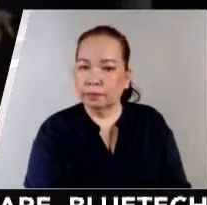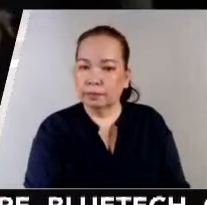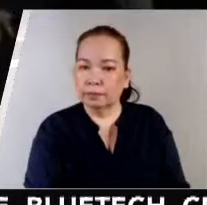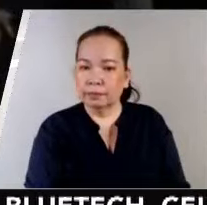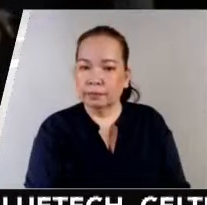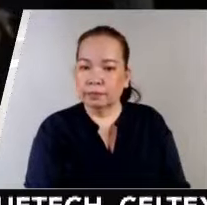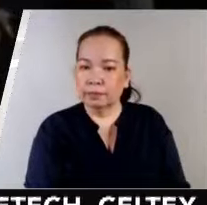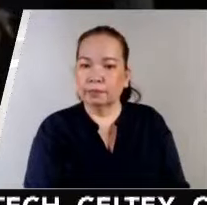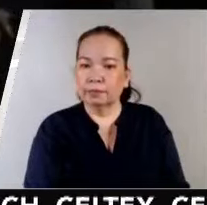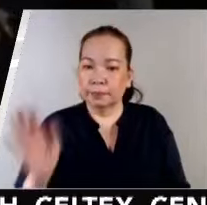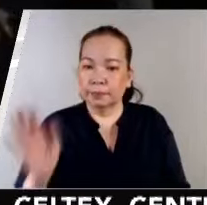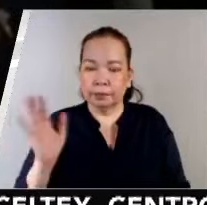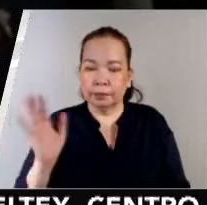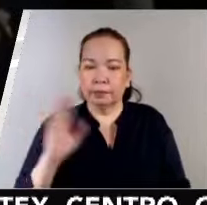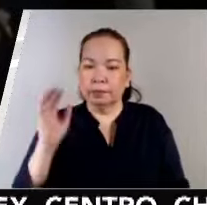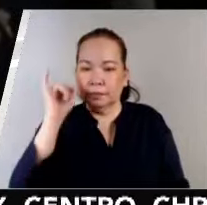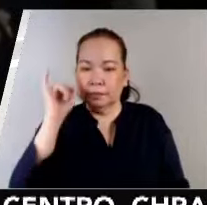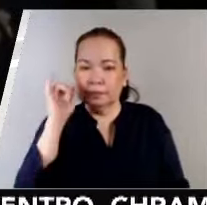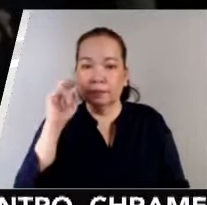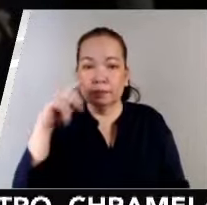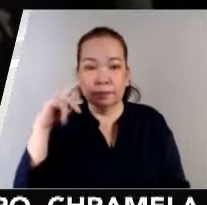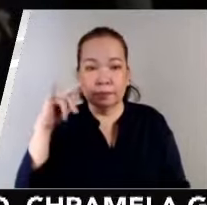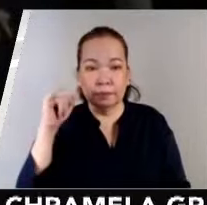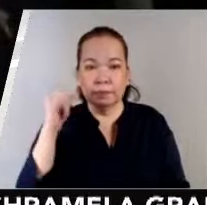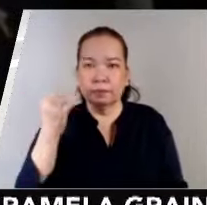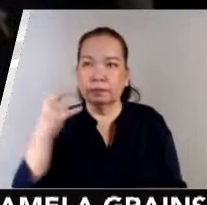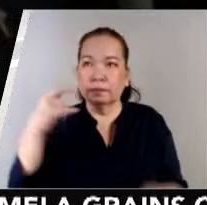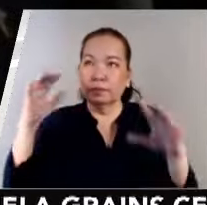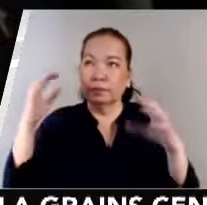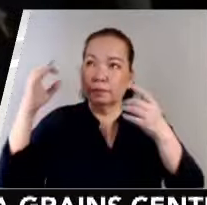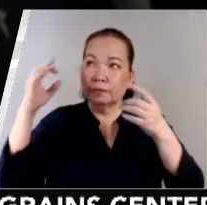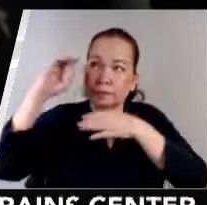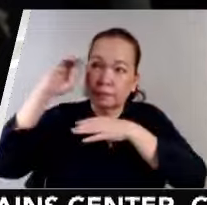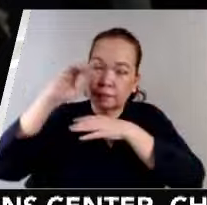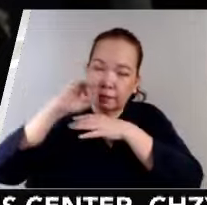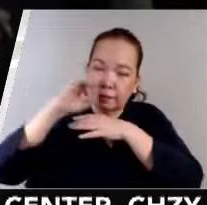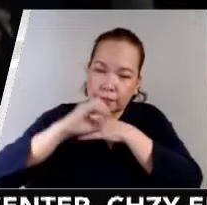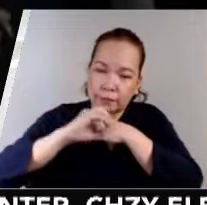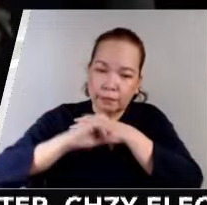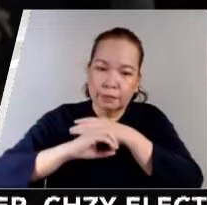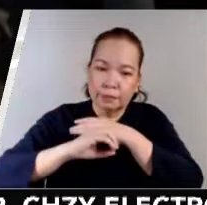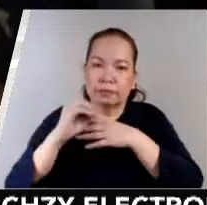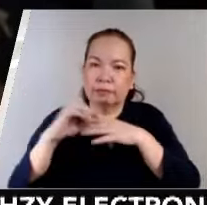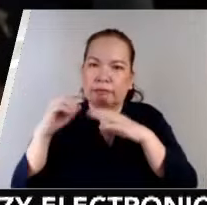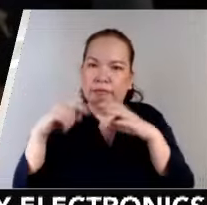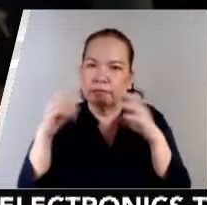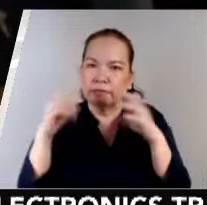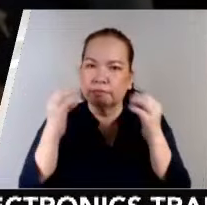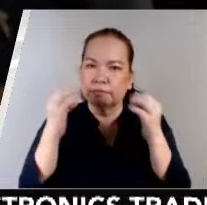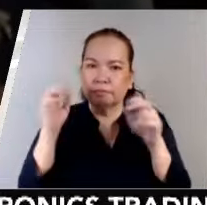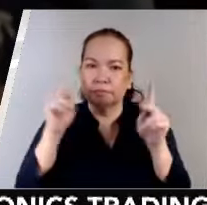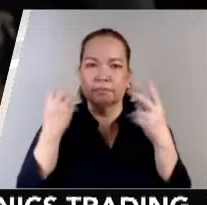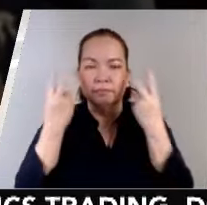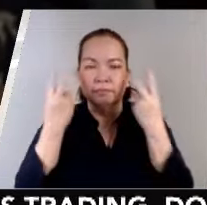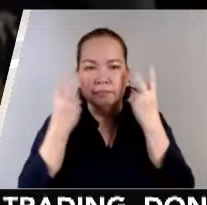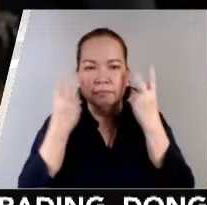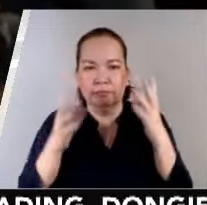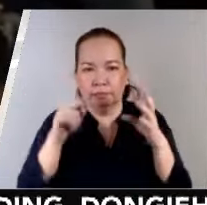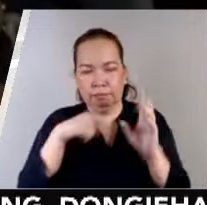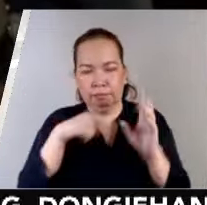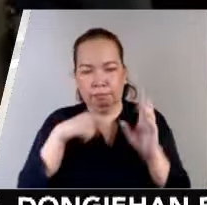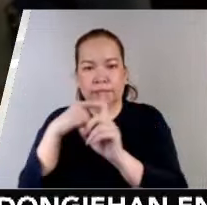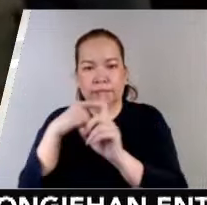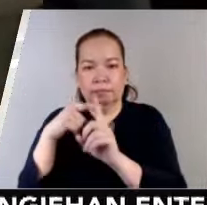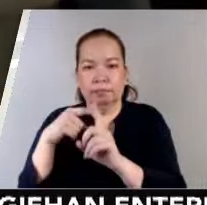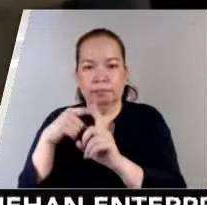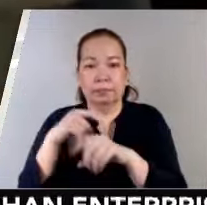Ivan, Pia, habang dumidilim, mas dumarami pa yung ating mga kababayan na dumadalaw dito, no? At as of 5 PM,